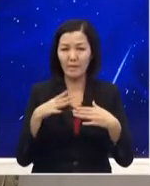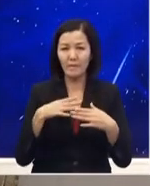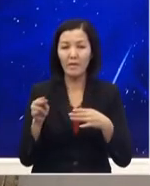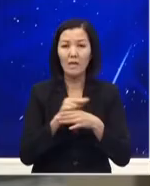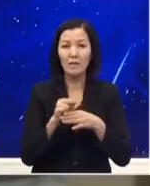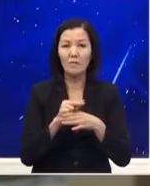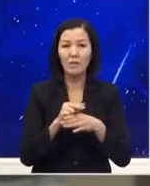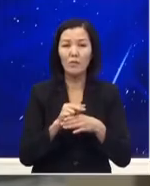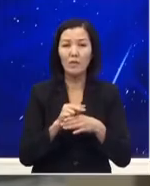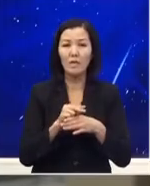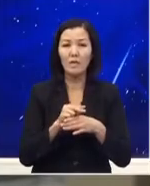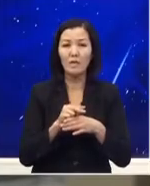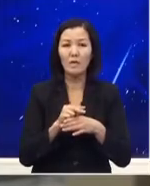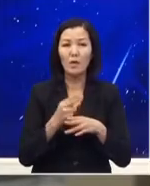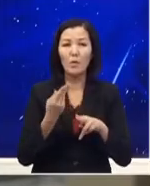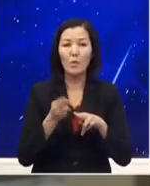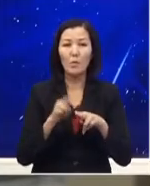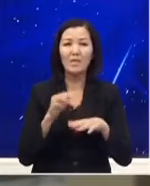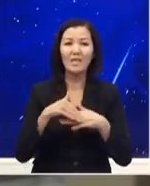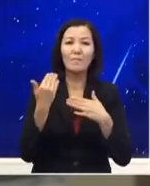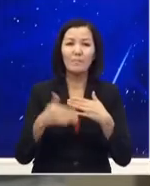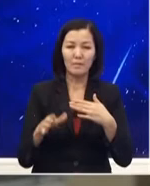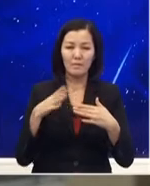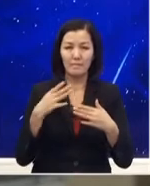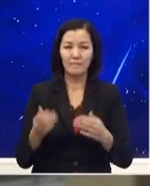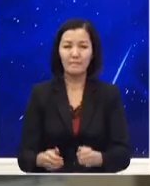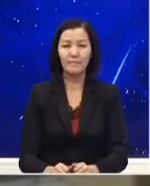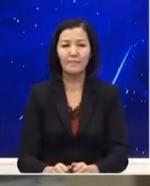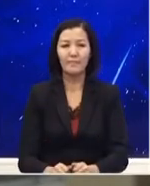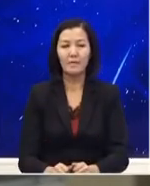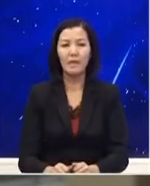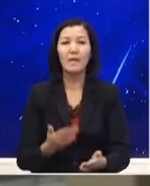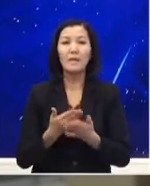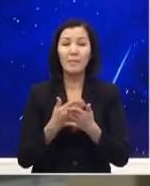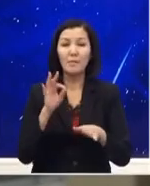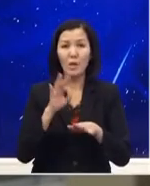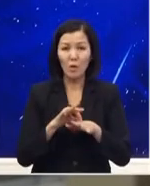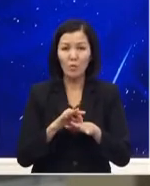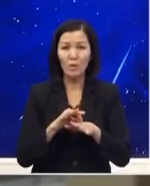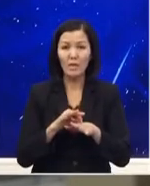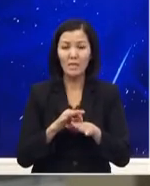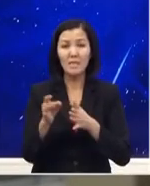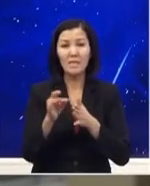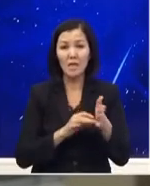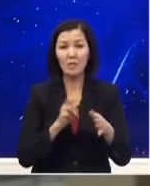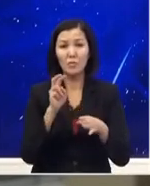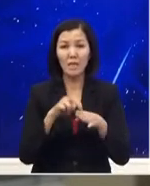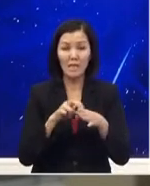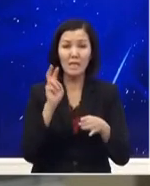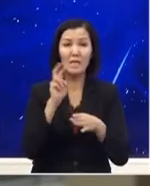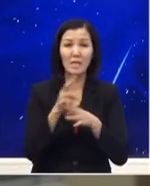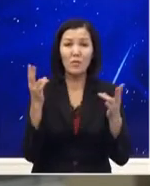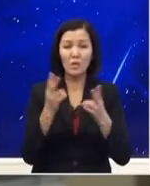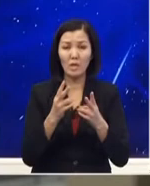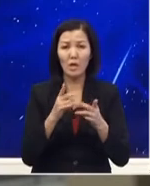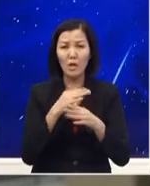келгенде тым кеш болып жатады. Ісік алды, аурулары анықталған кезде немесе ісік обыры анықталған кезде